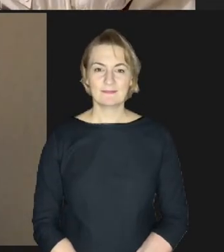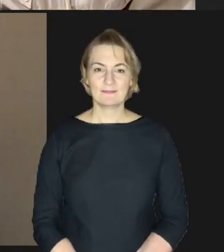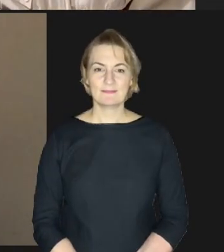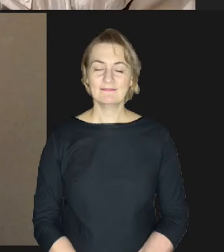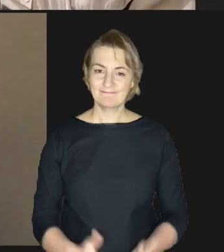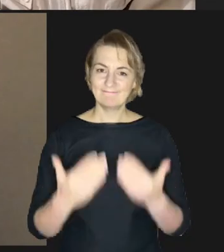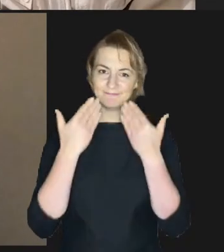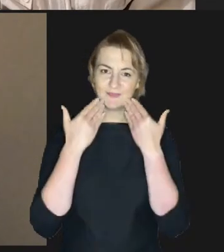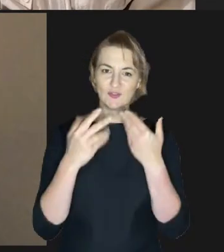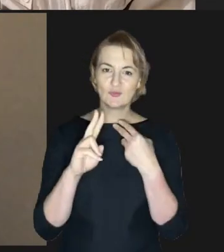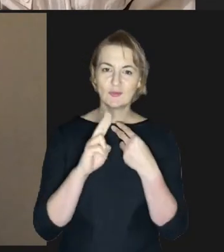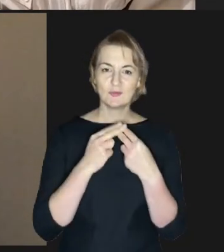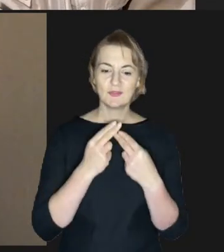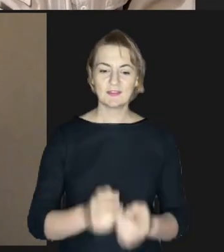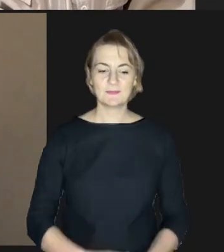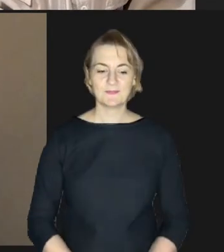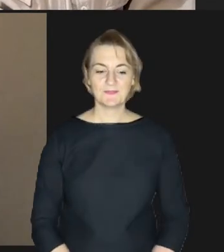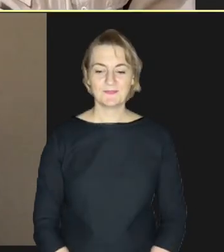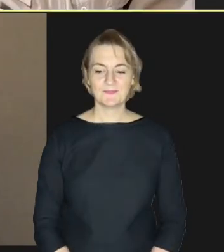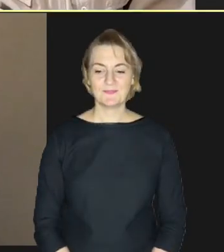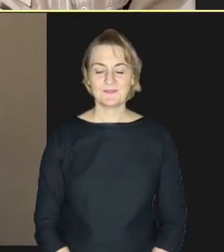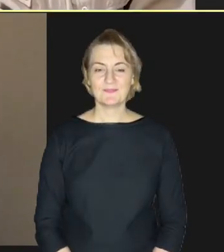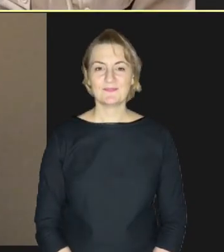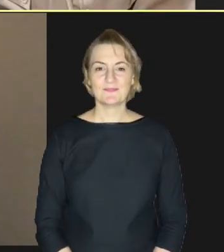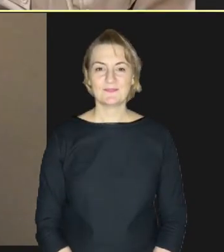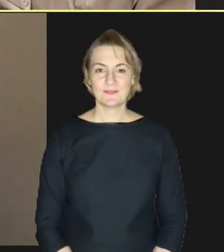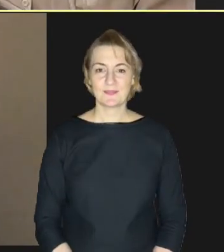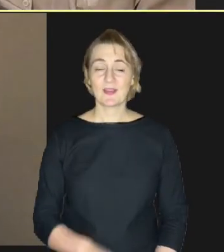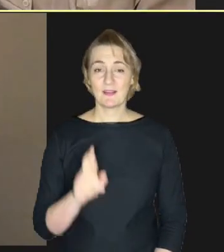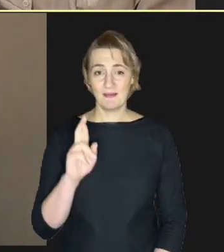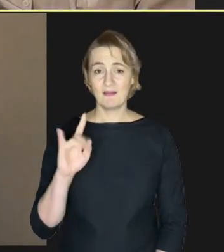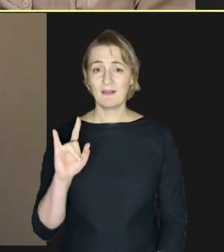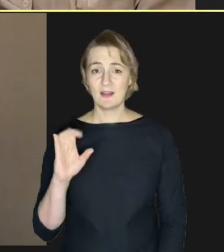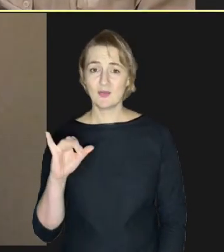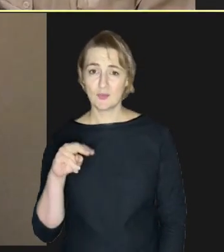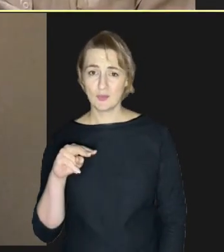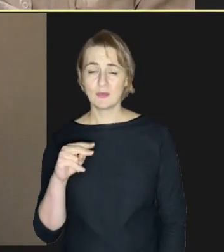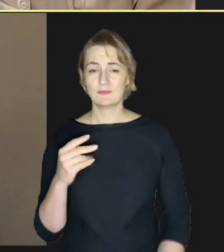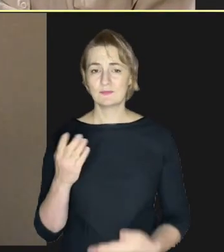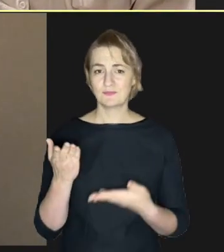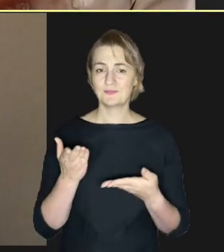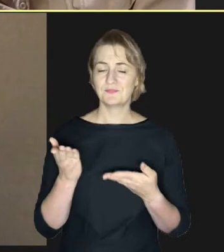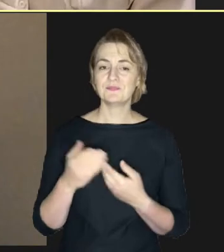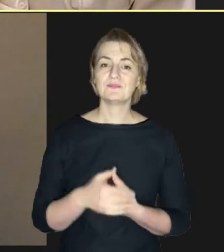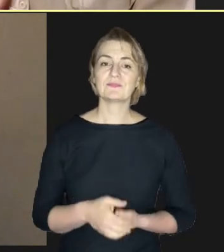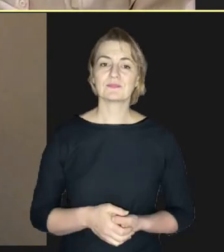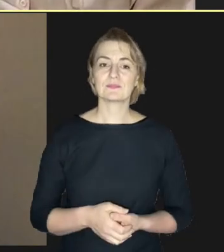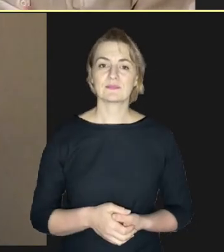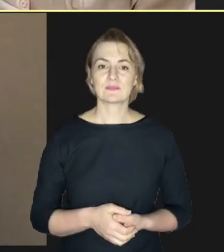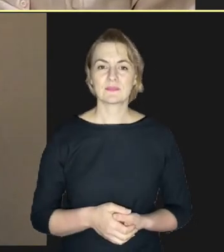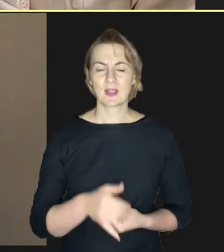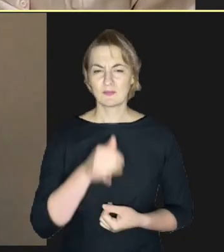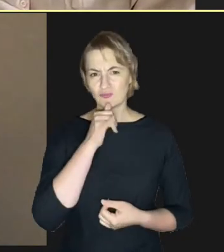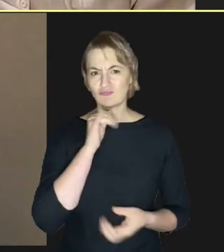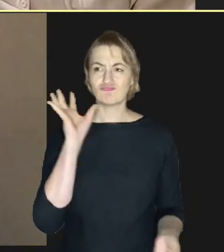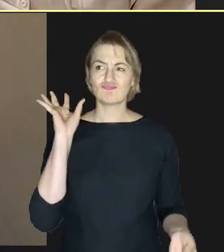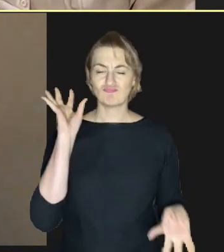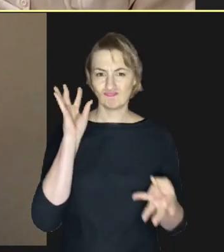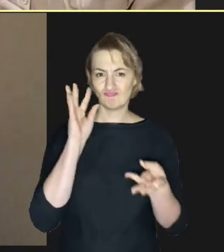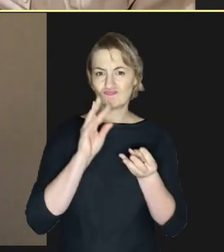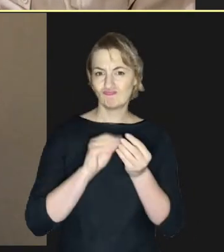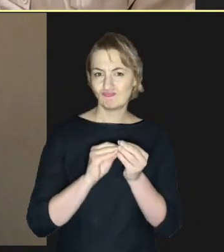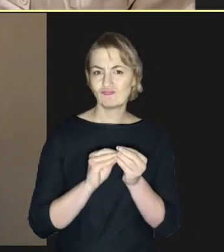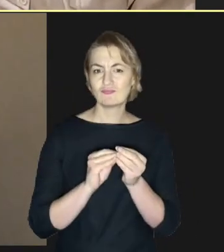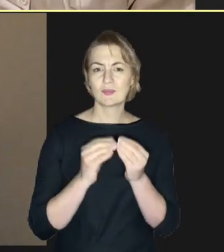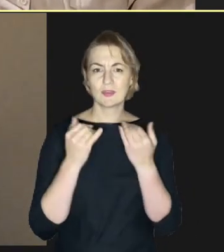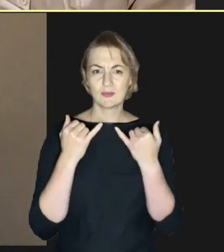Dziękuję bardzo. Rysiu? Tak, no, ja spróbuję jakoś zebrać te wątki,